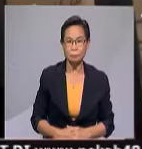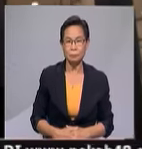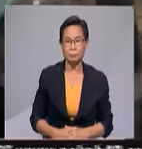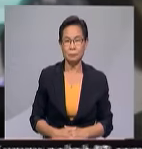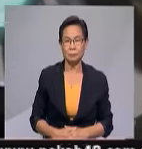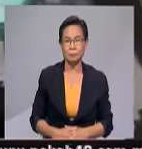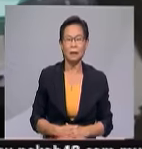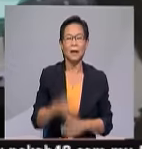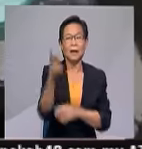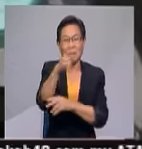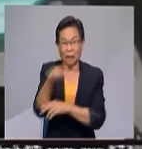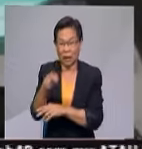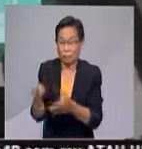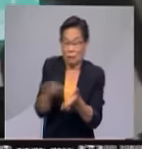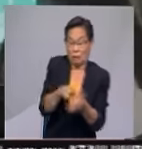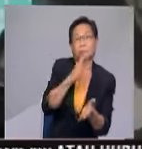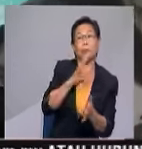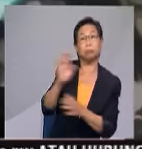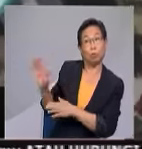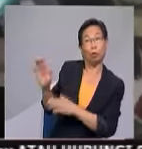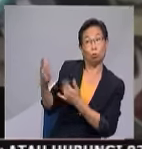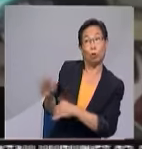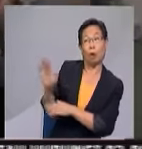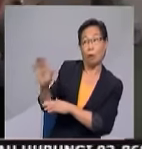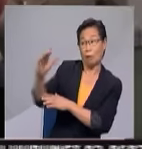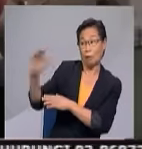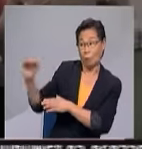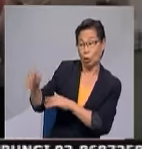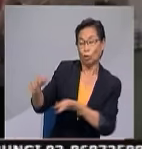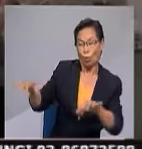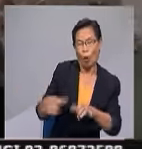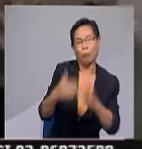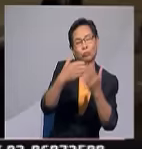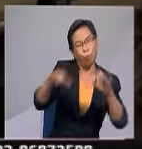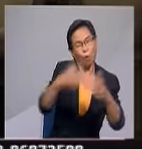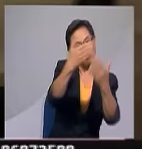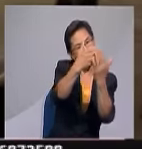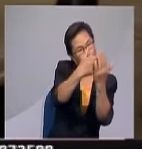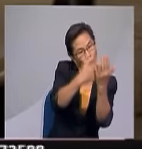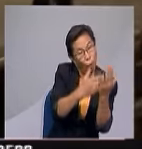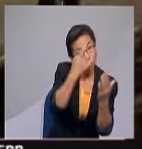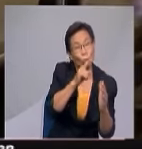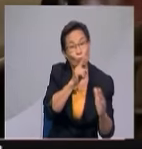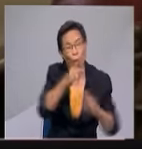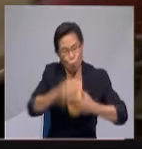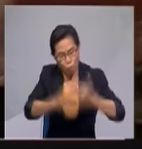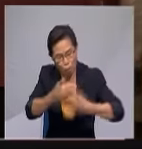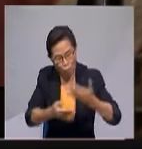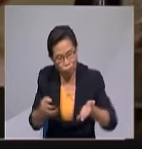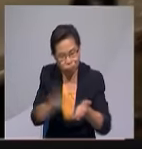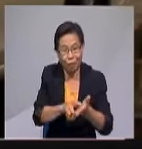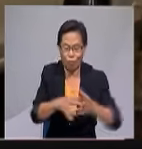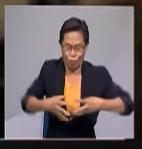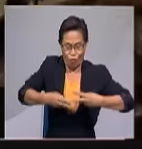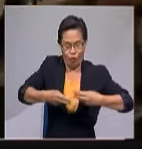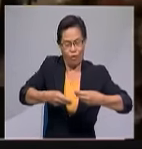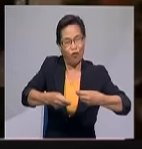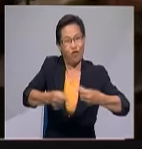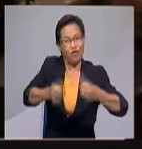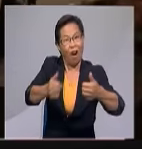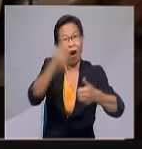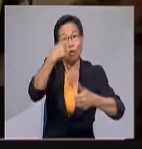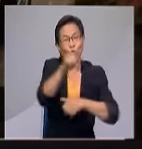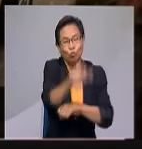Grab dalam satu kenyataannya berkata pihaknya telah mengambil langkah sewajarnya bagi memastikan proses pendaftaran lebih lancar untuk